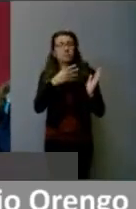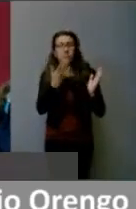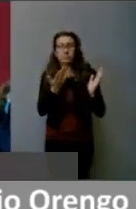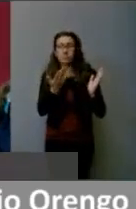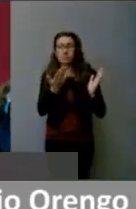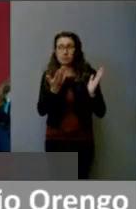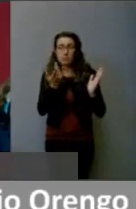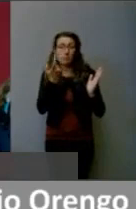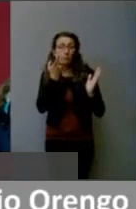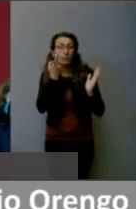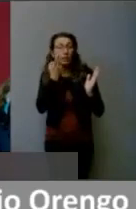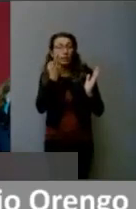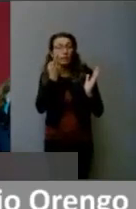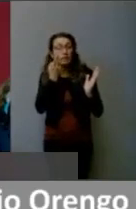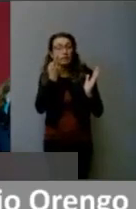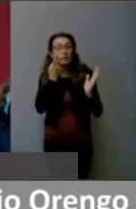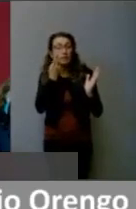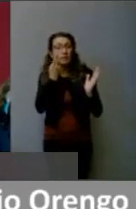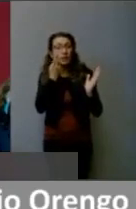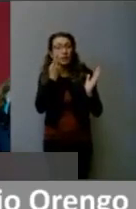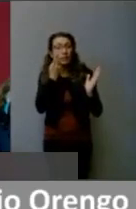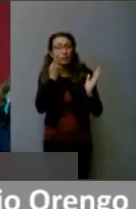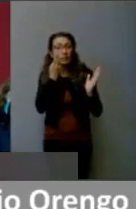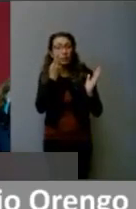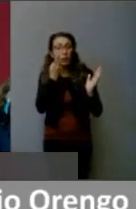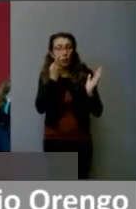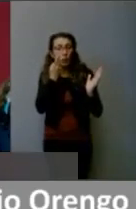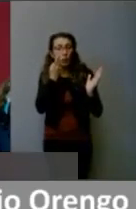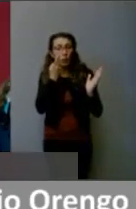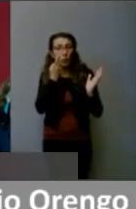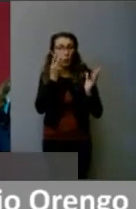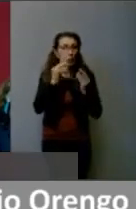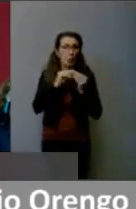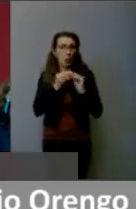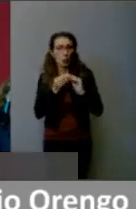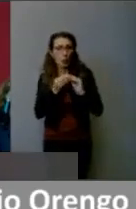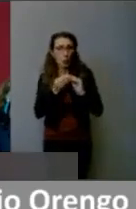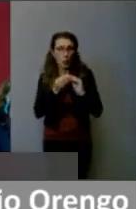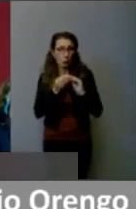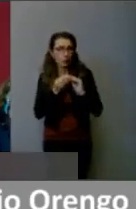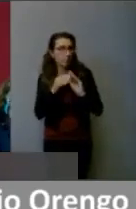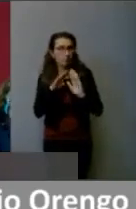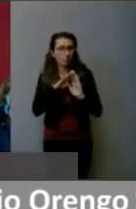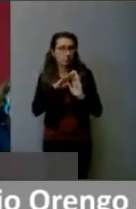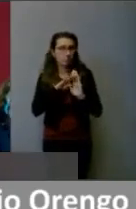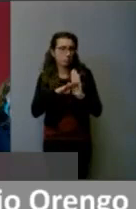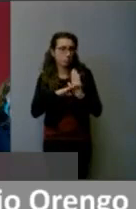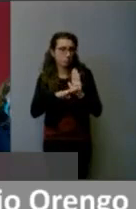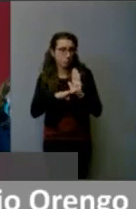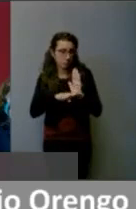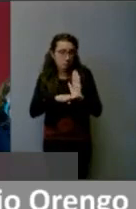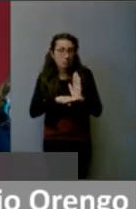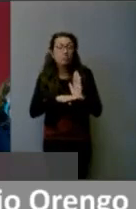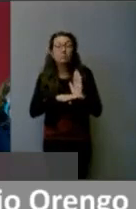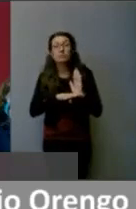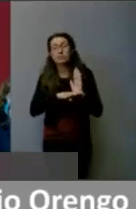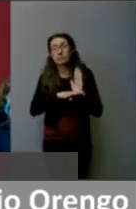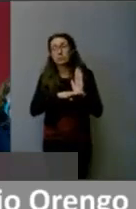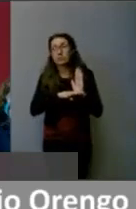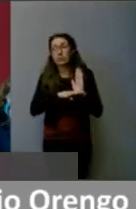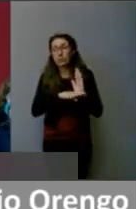e vedremo di mettere insieme un piano d'azione per poter